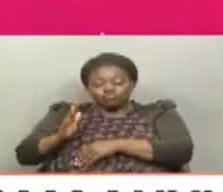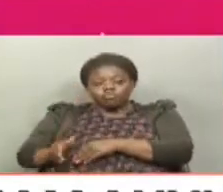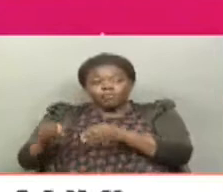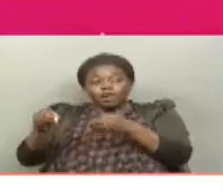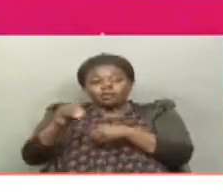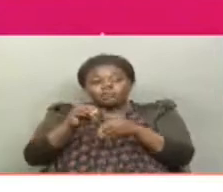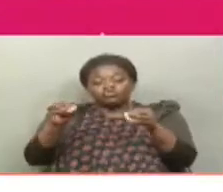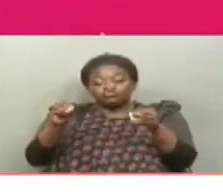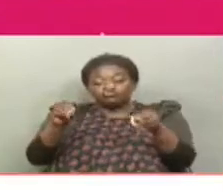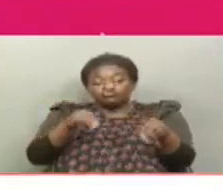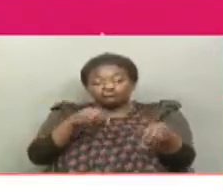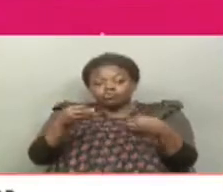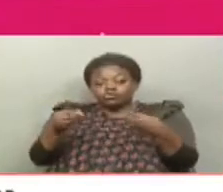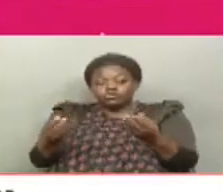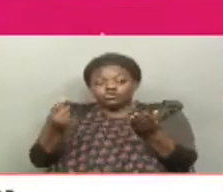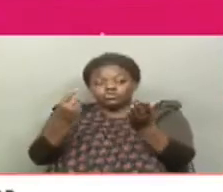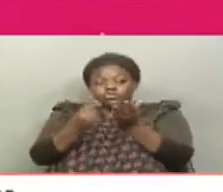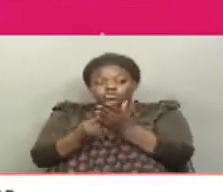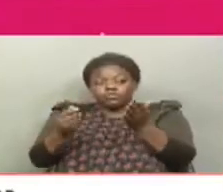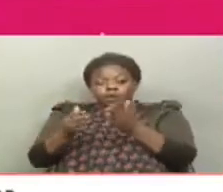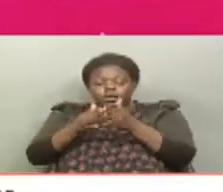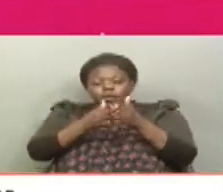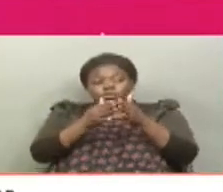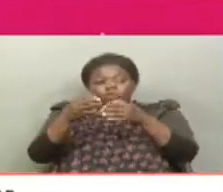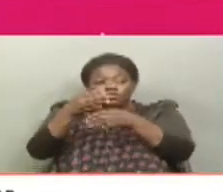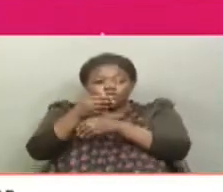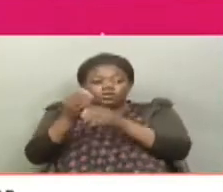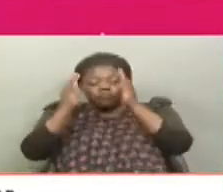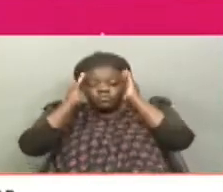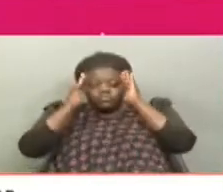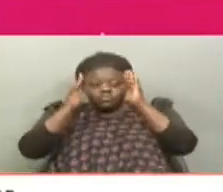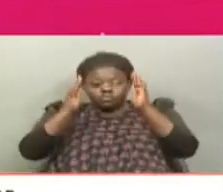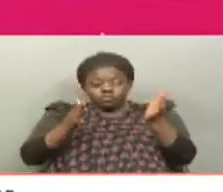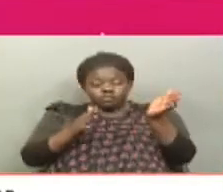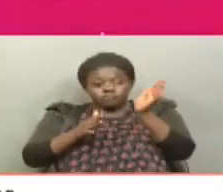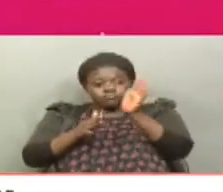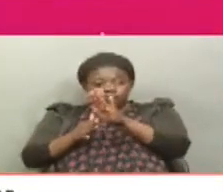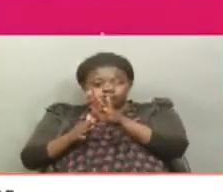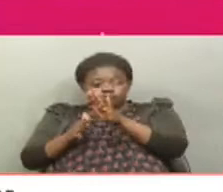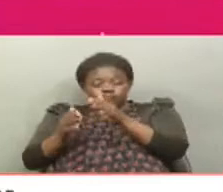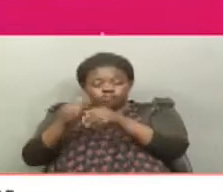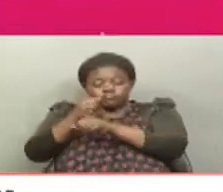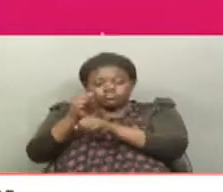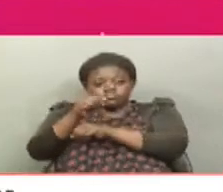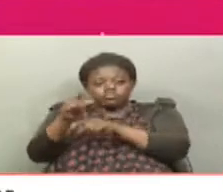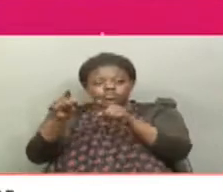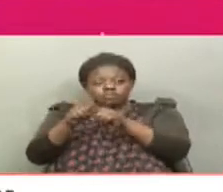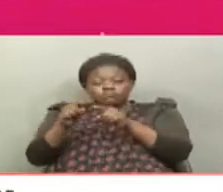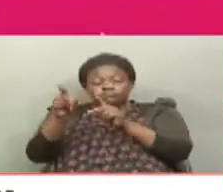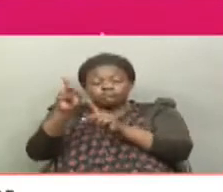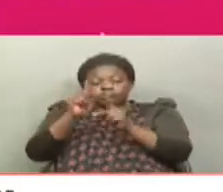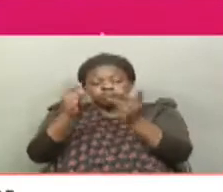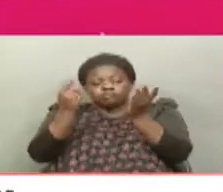yemu kumpaji aba Uganda Railway Corporation kubasimbi sira okuzza obujje kitongole kino ne bannayuganda